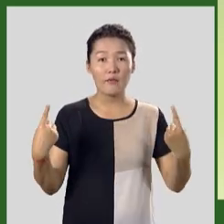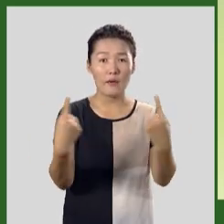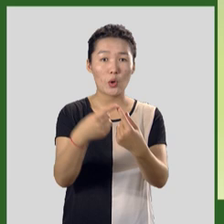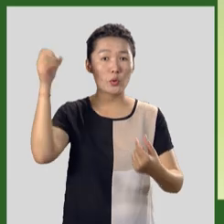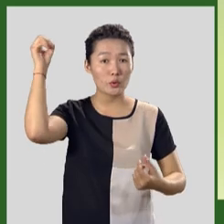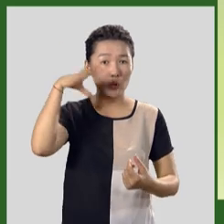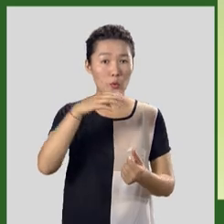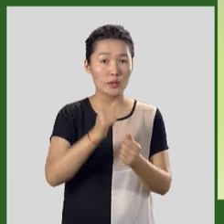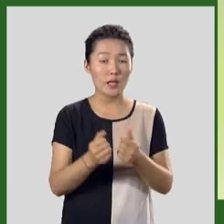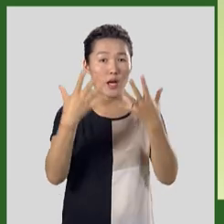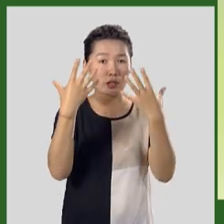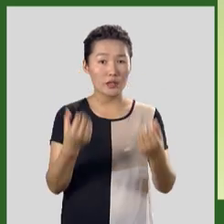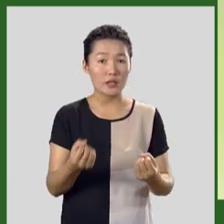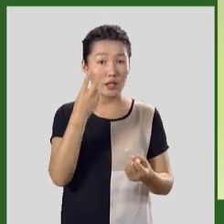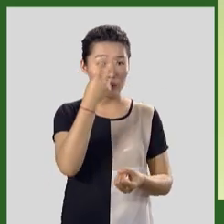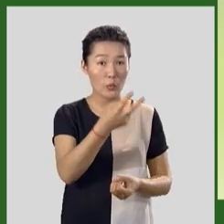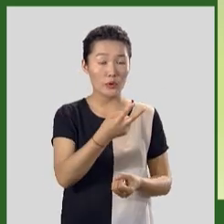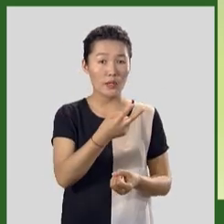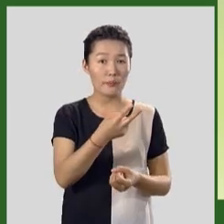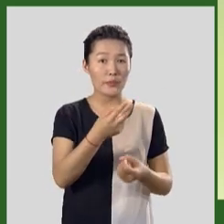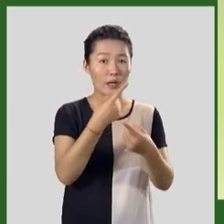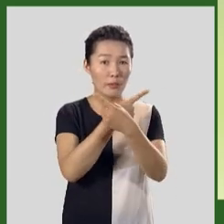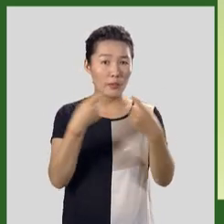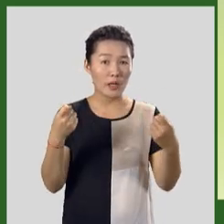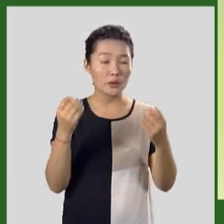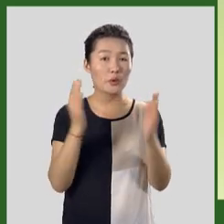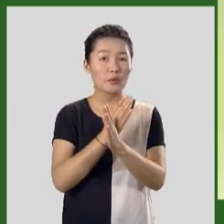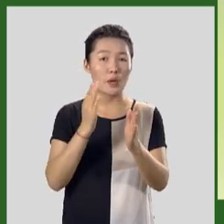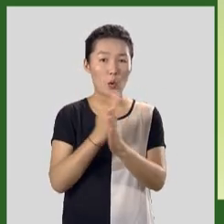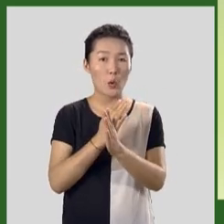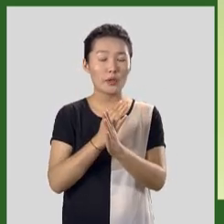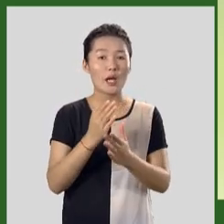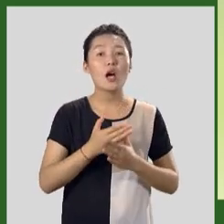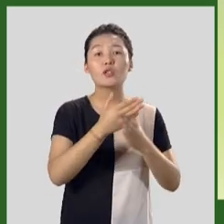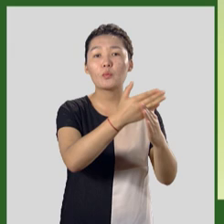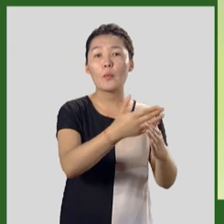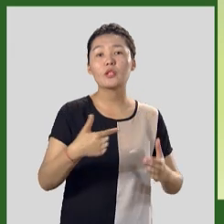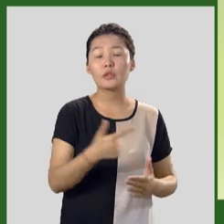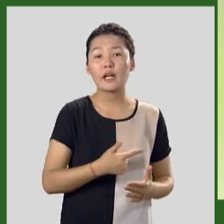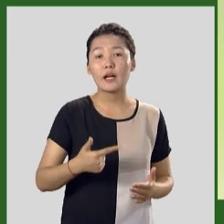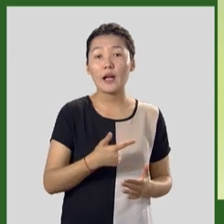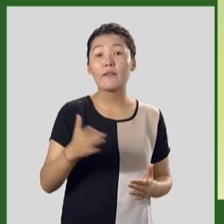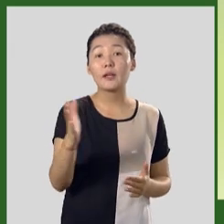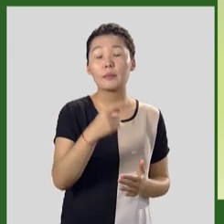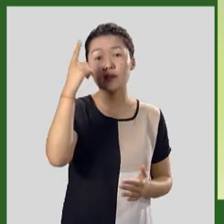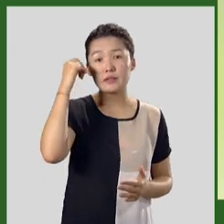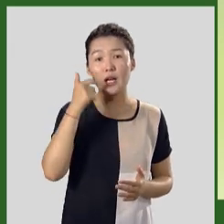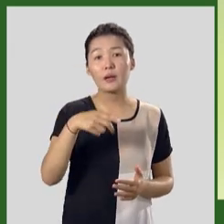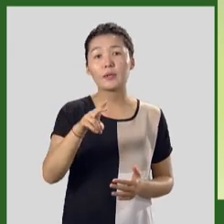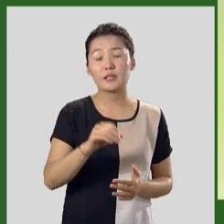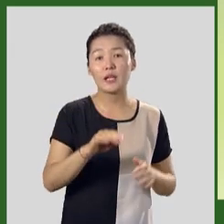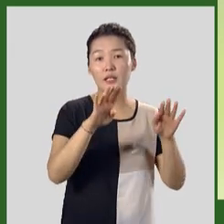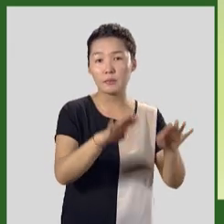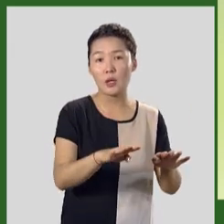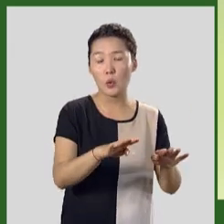день мы смотрим прогноз погоды. С помощью географии мы знаем, где расположена та или